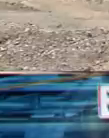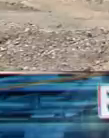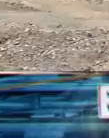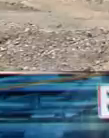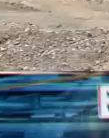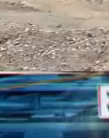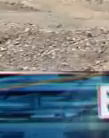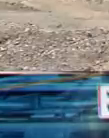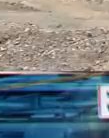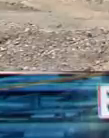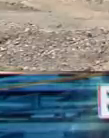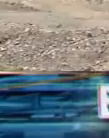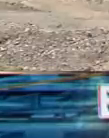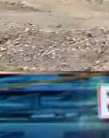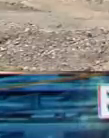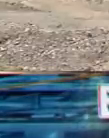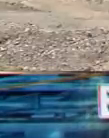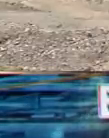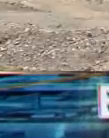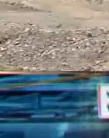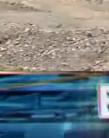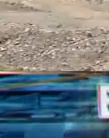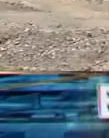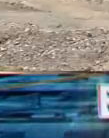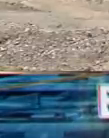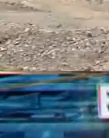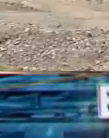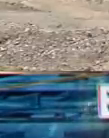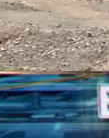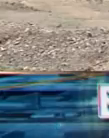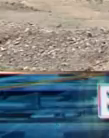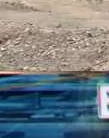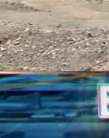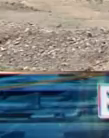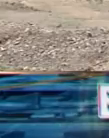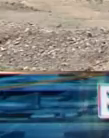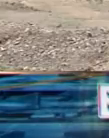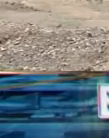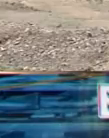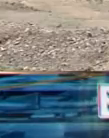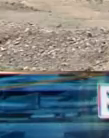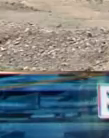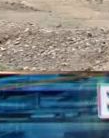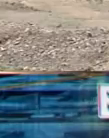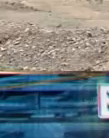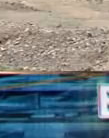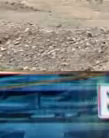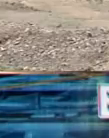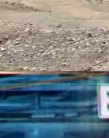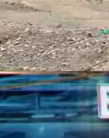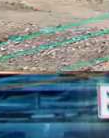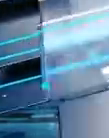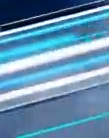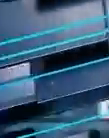гидроузелді көрдік, соған біз жобалар жасағанбыз. 5 миллиард теңгеге енді бұйырса осы екінші жарты жылдықта бастаймыз.